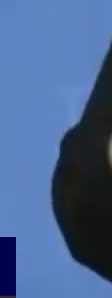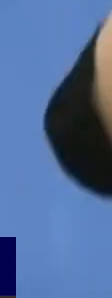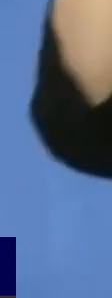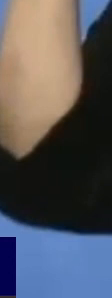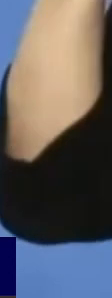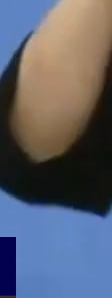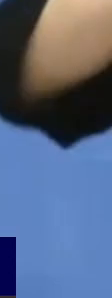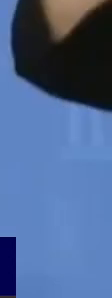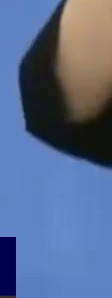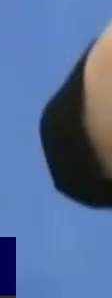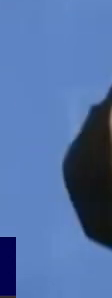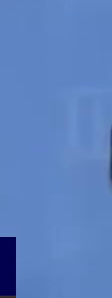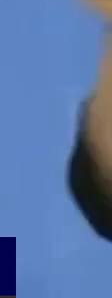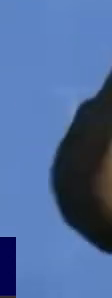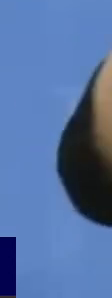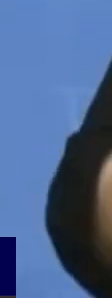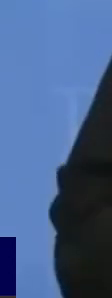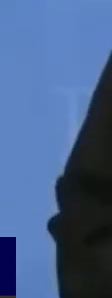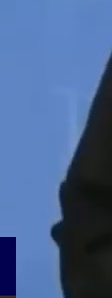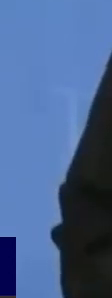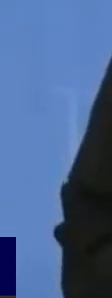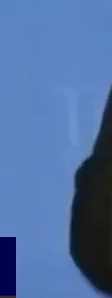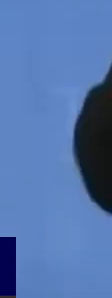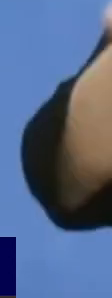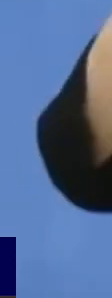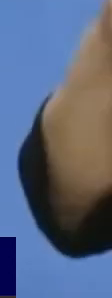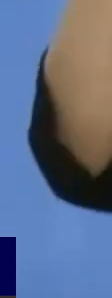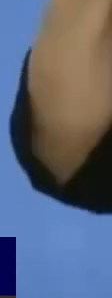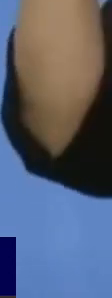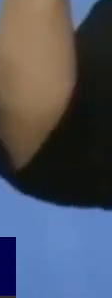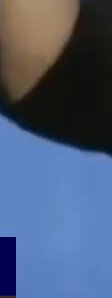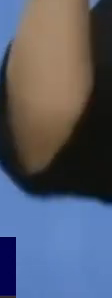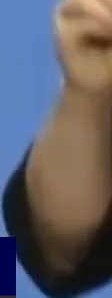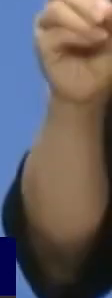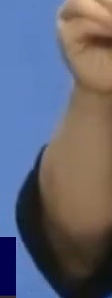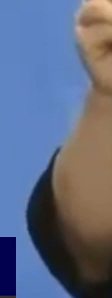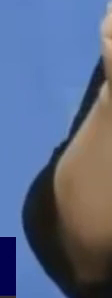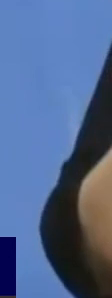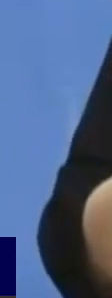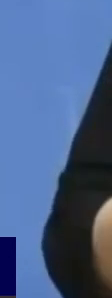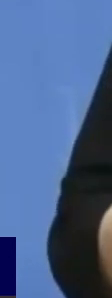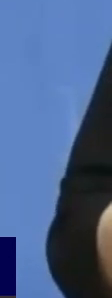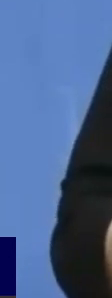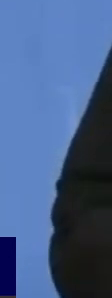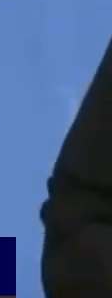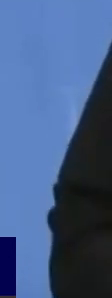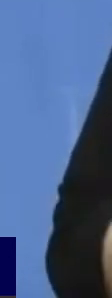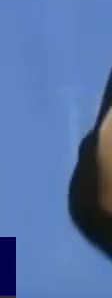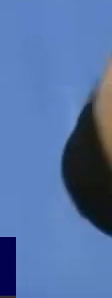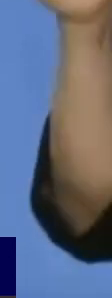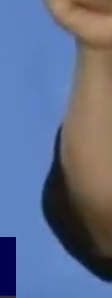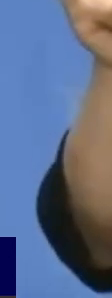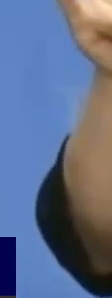인사청문 대상 중 총 112명 중 68%에 달하는 76명이 이 인사